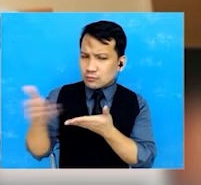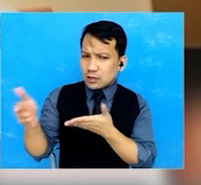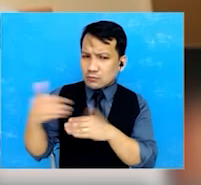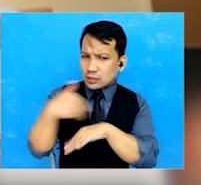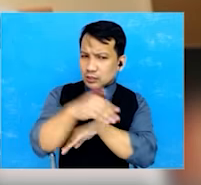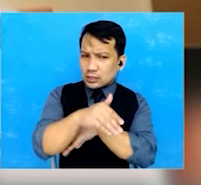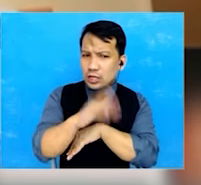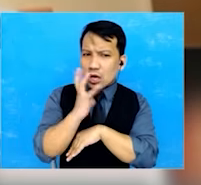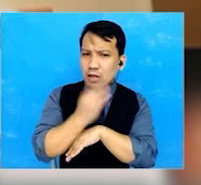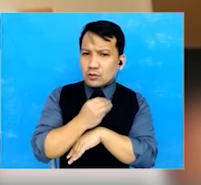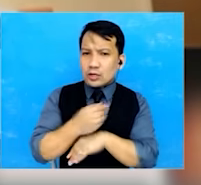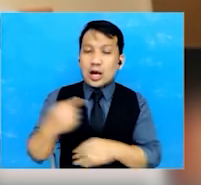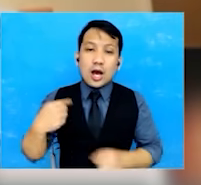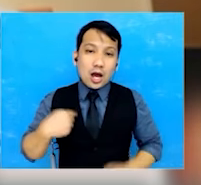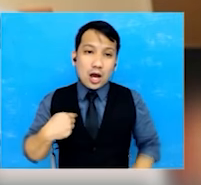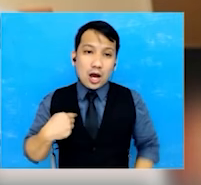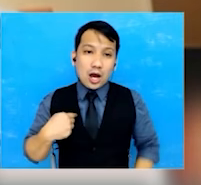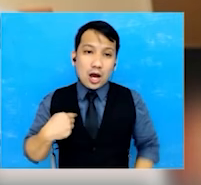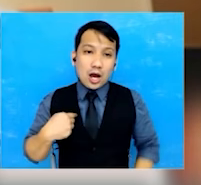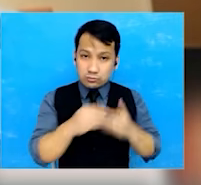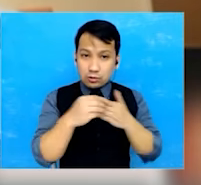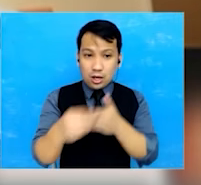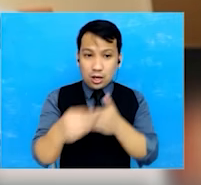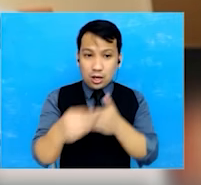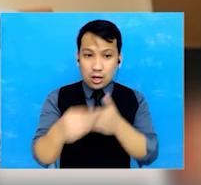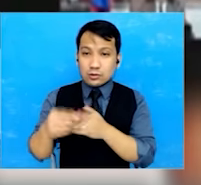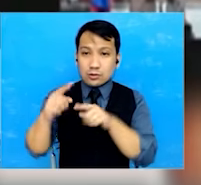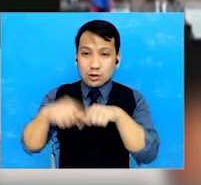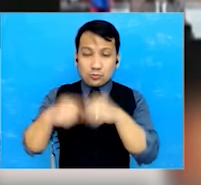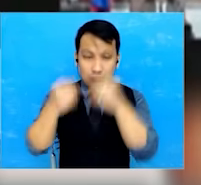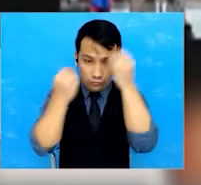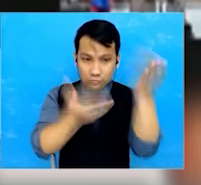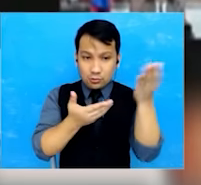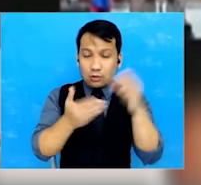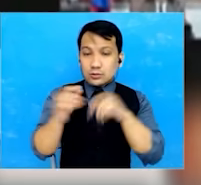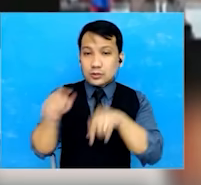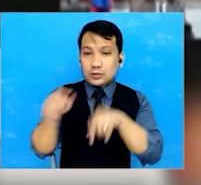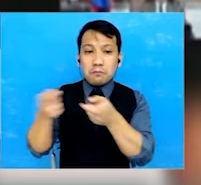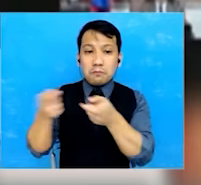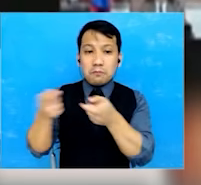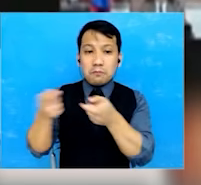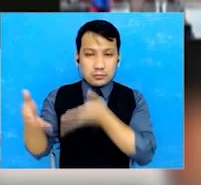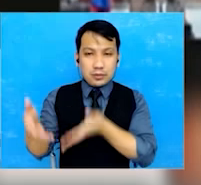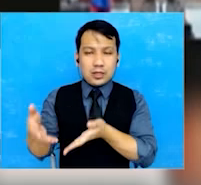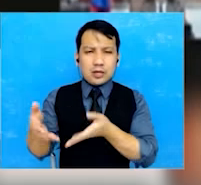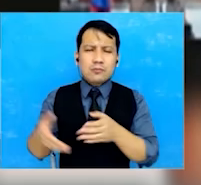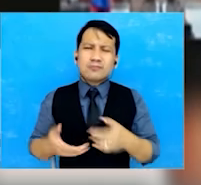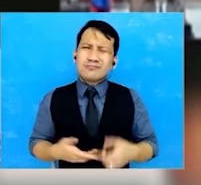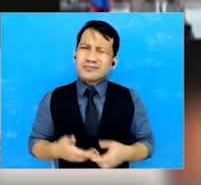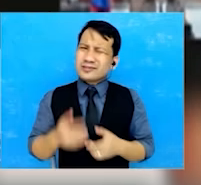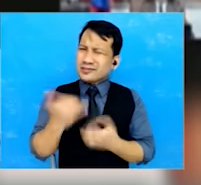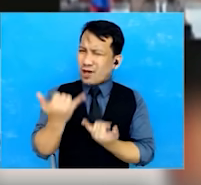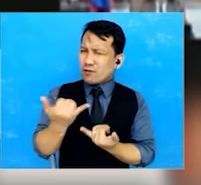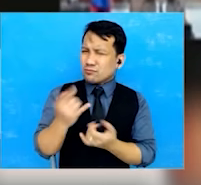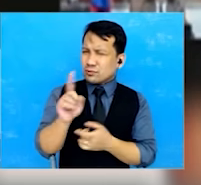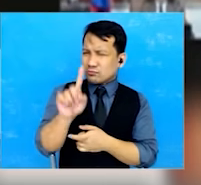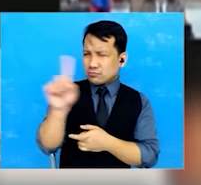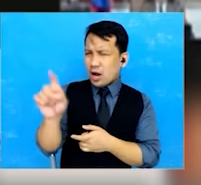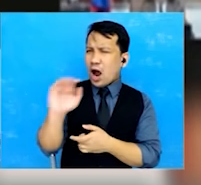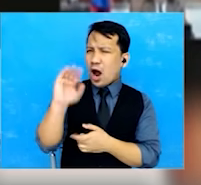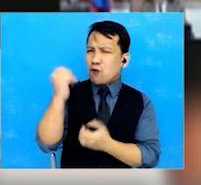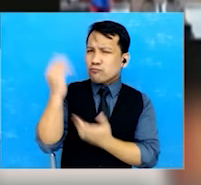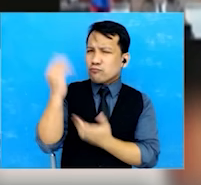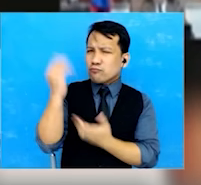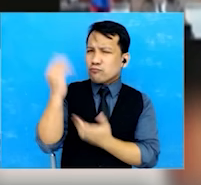was only heeding to the instructions of our management po. Ang tanong, paanong na-deliver agad ang mga face mask